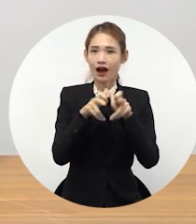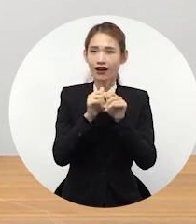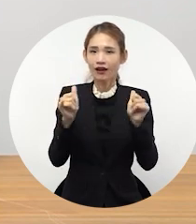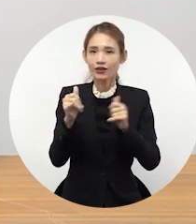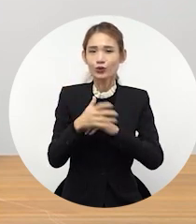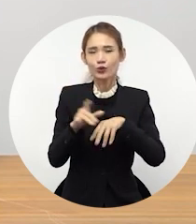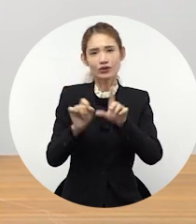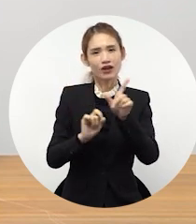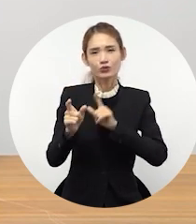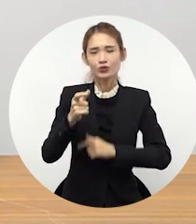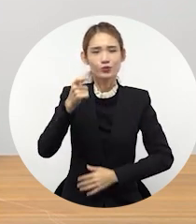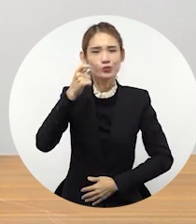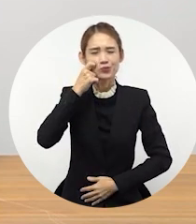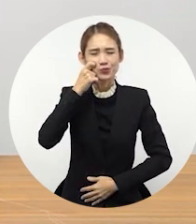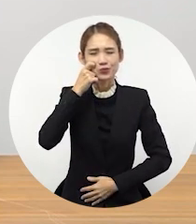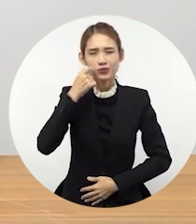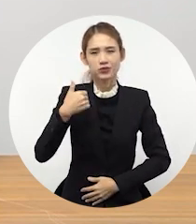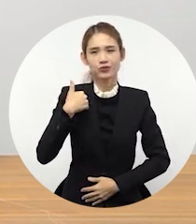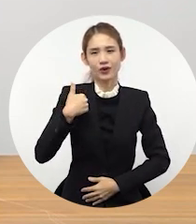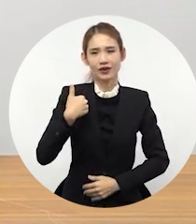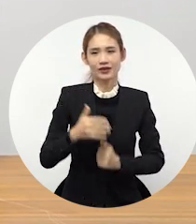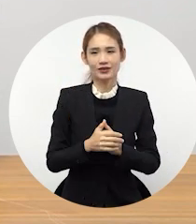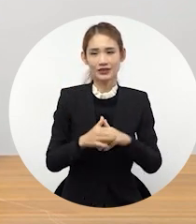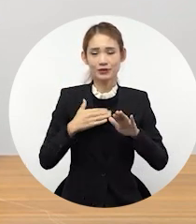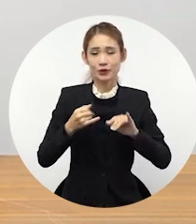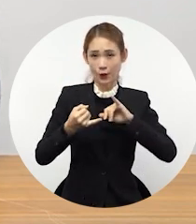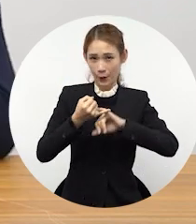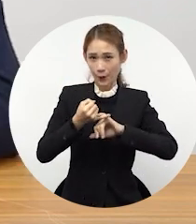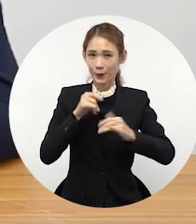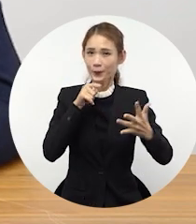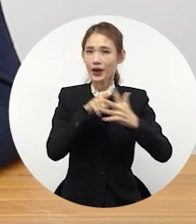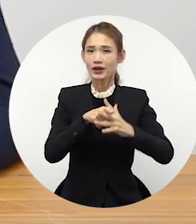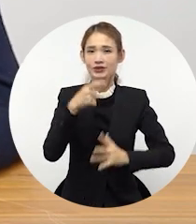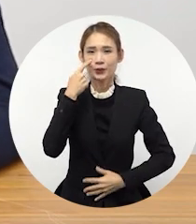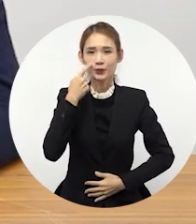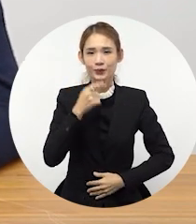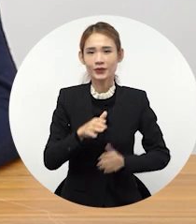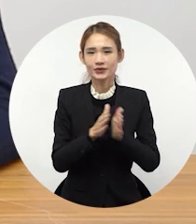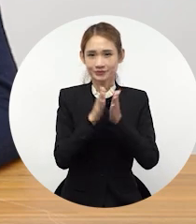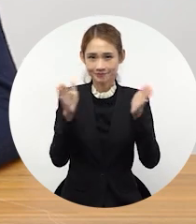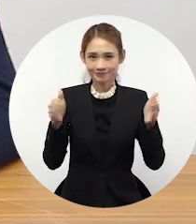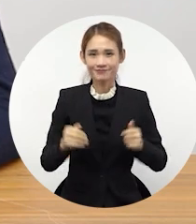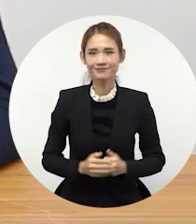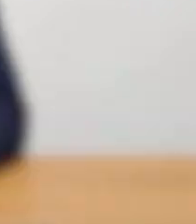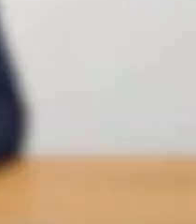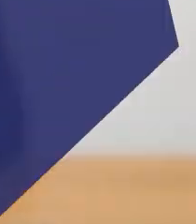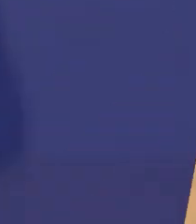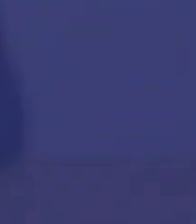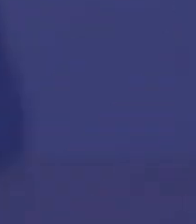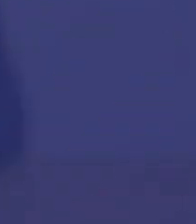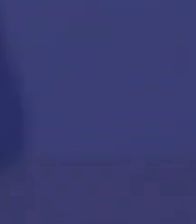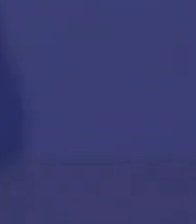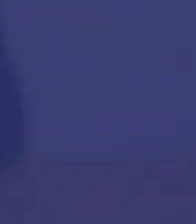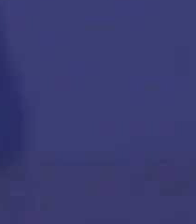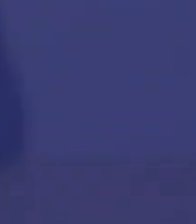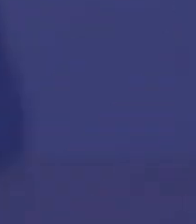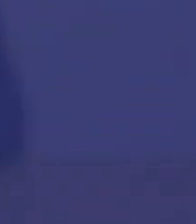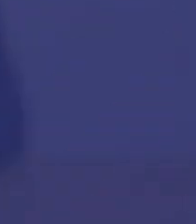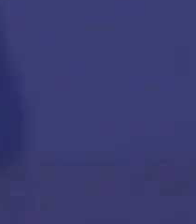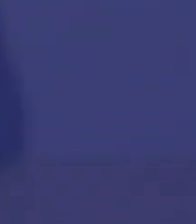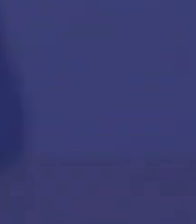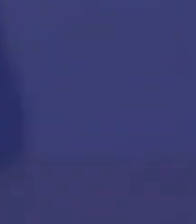해봤지만 장애인들도 못 맞춘다. 약간 이런 생각을 가지고 제가 이번 한번 문제는 꼭 맞춰볼게요. 한번 해봐요. 네. 자, 갑니다.